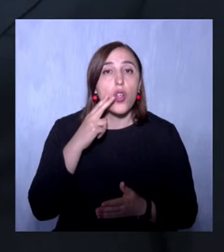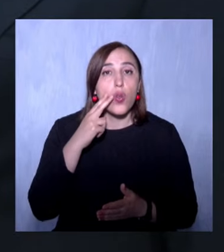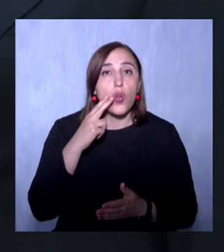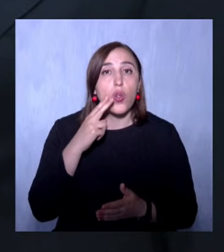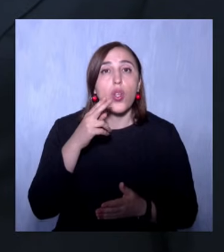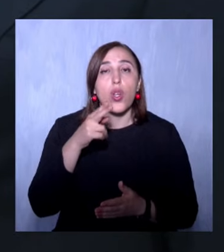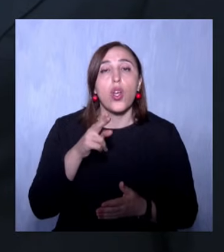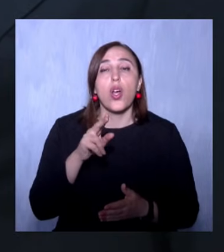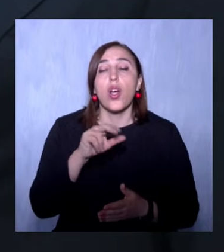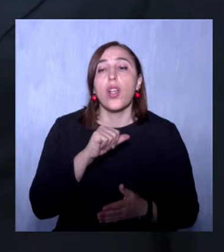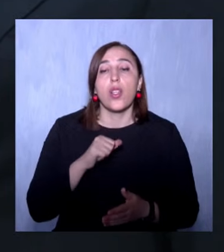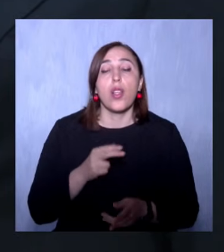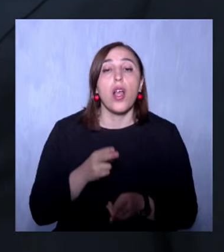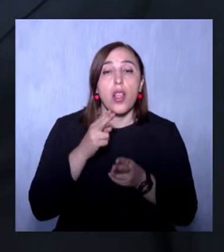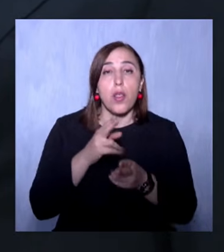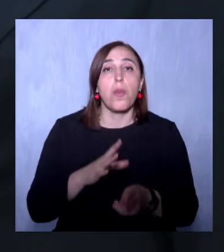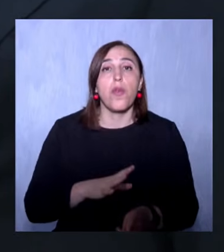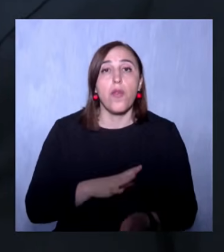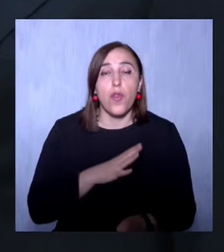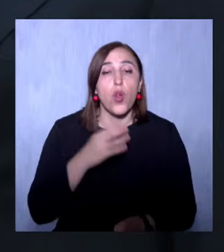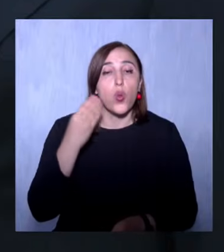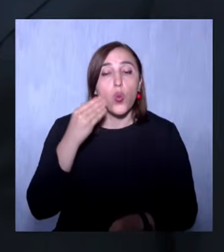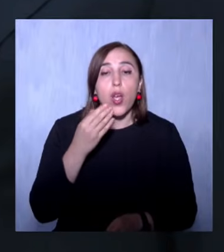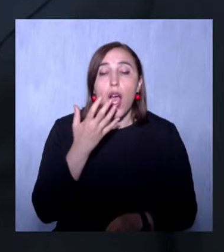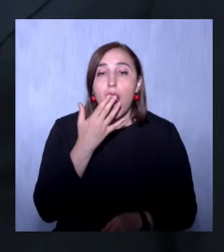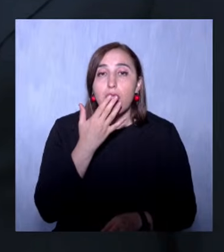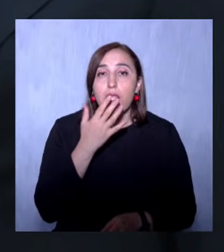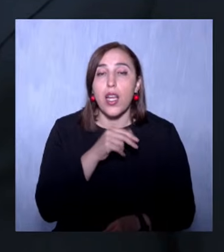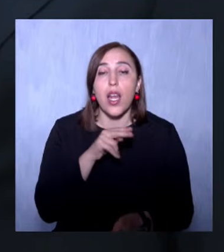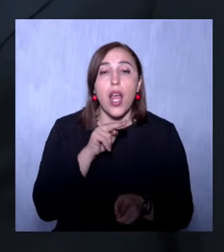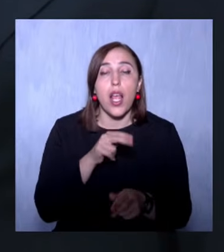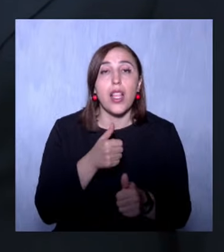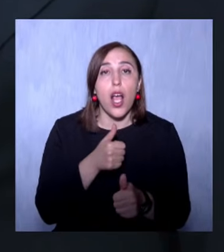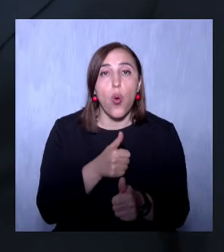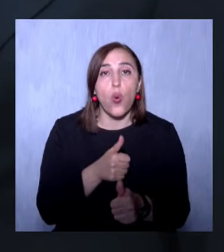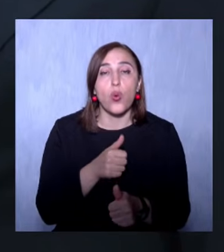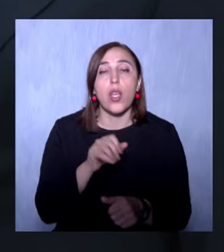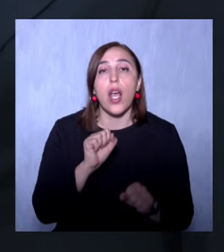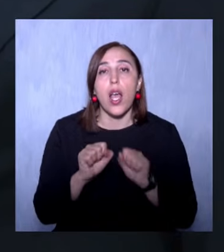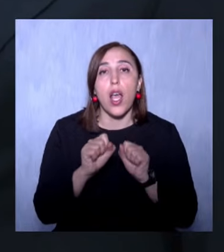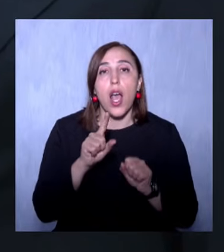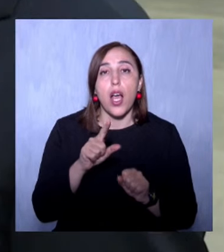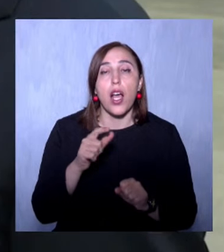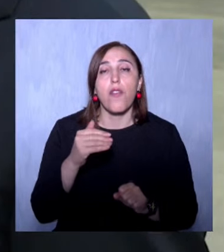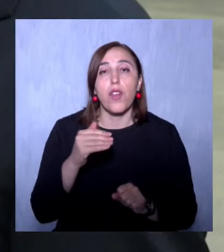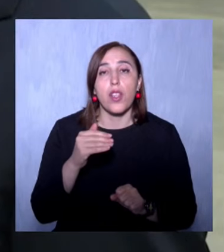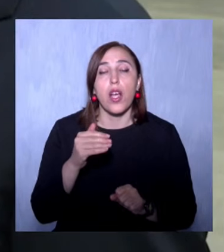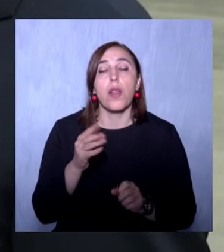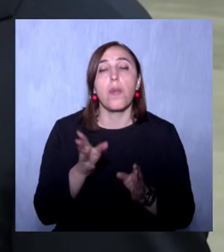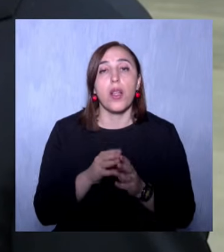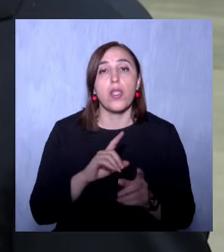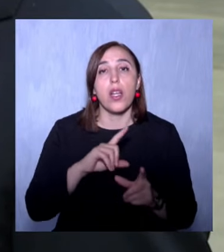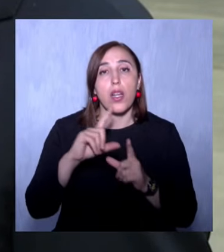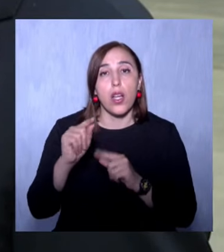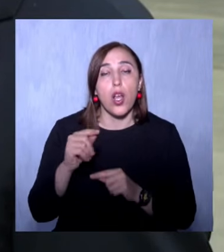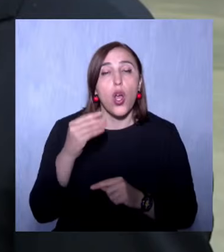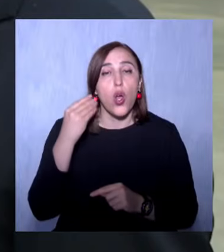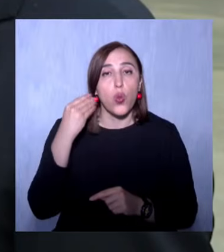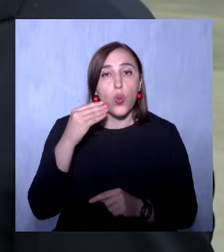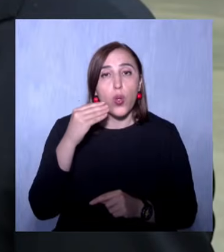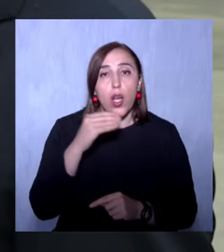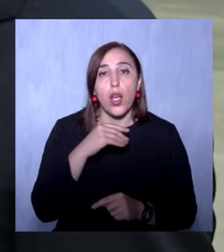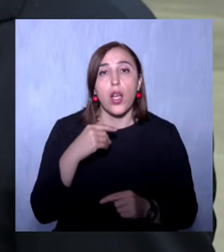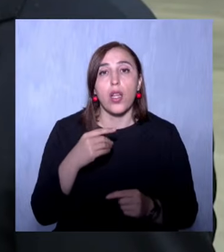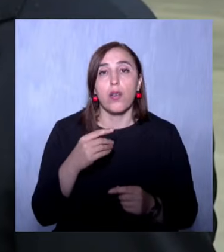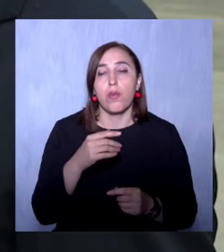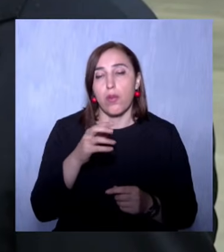հետ միասին ժամանել նաև Թուրքիայի ազգային հետախուզական կազմակերպության ղեկավար Հաքան Ֆիդանը, ինչի մասին հայտնել են թուրքական